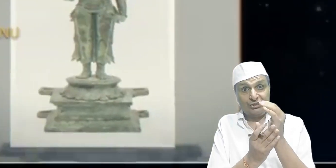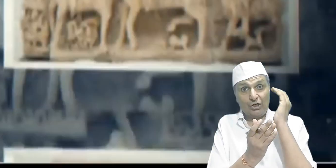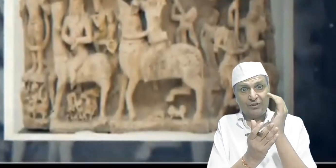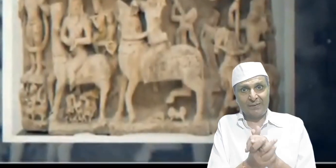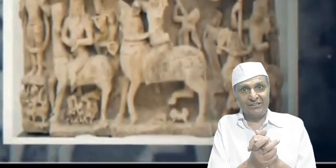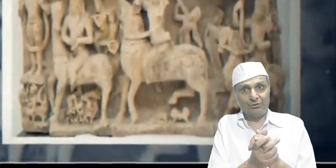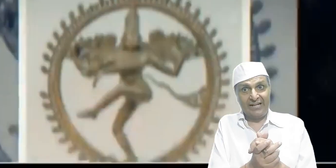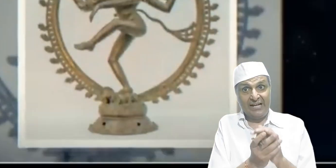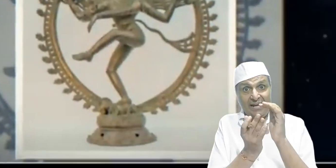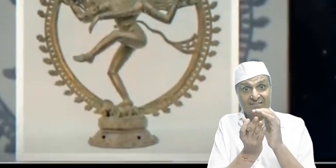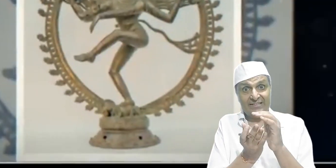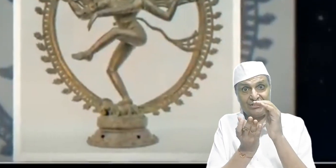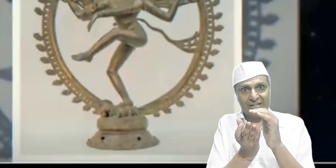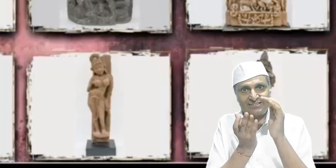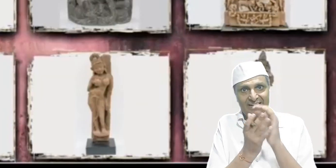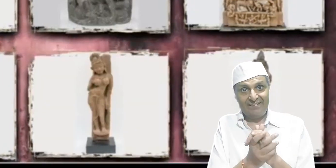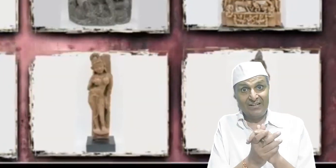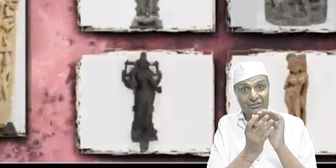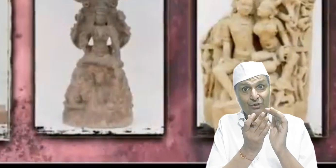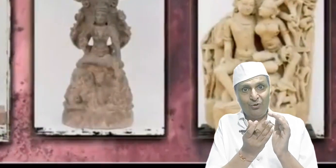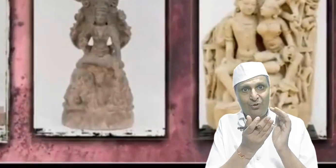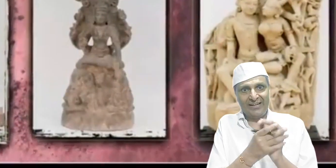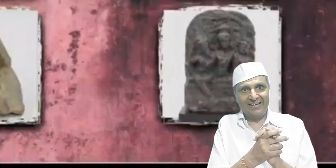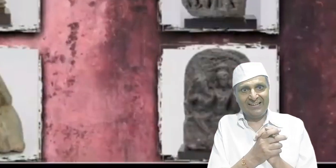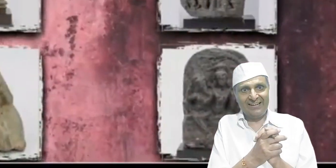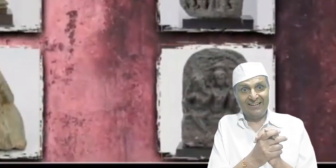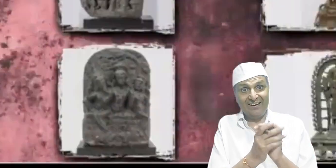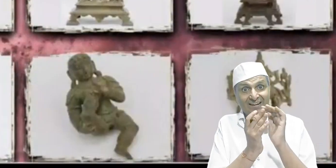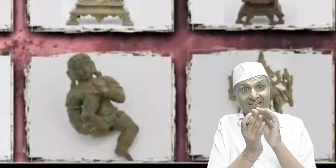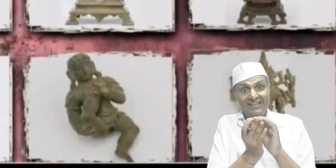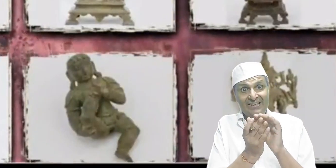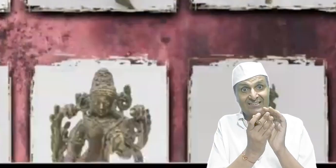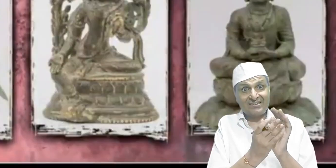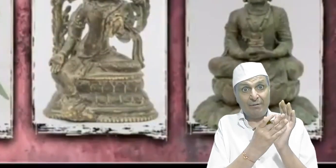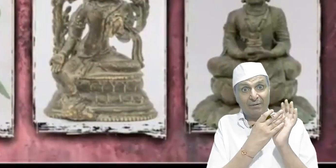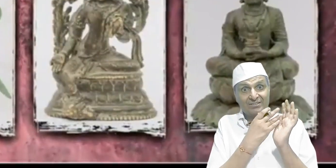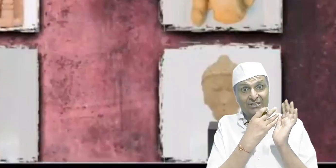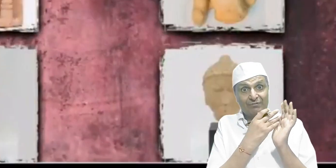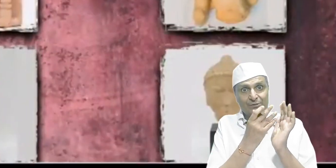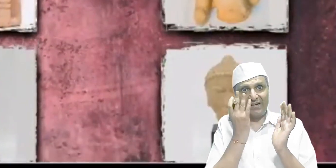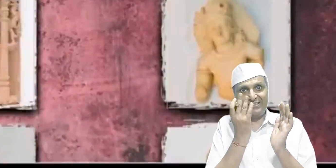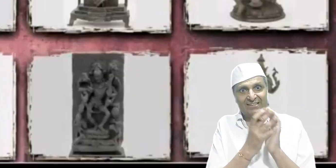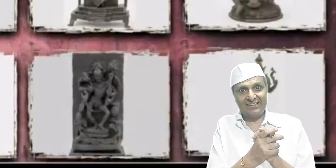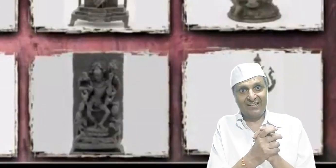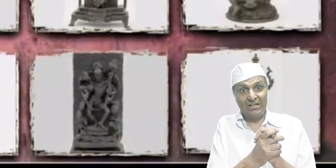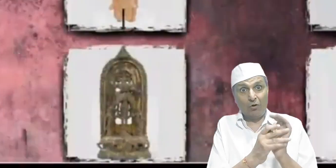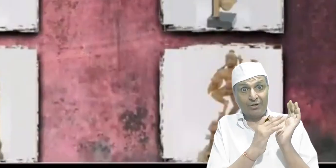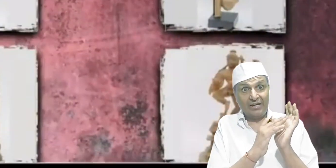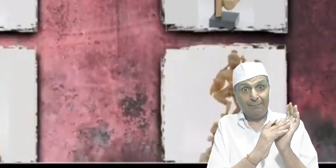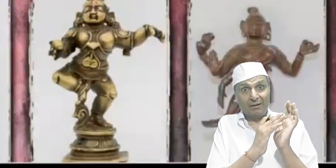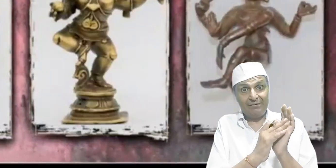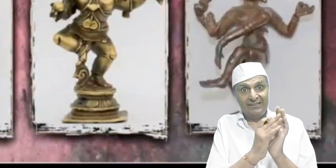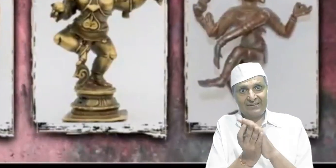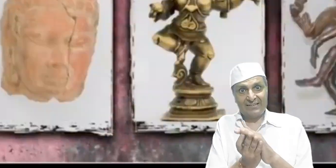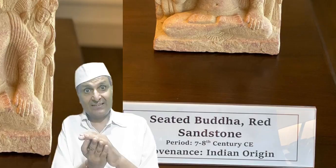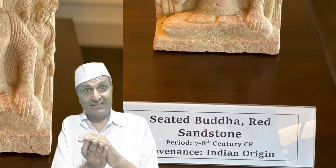हैं ₹2000 के होते हैं ऐसी हैं जिनको लौटाया गया है कहा जा रहा है इससे भी 5075 अच्छी तरह और